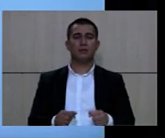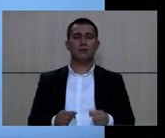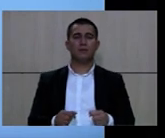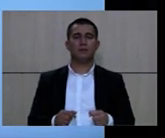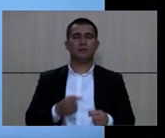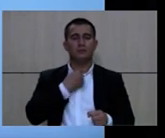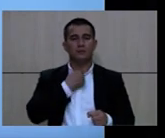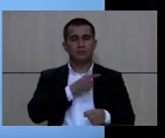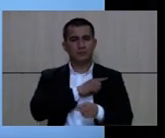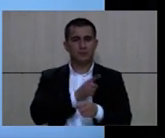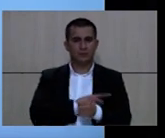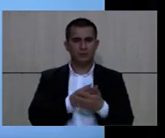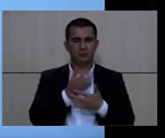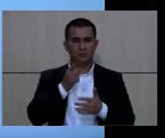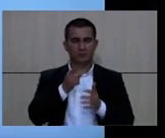Tovushning qattiqligi